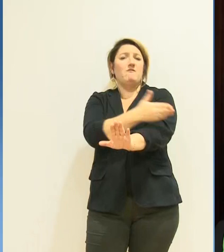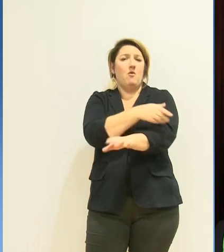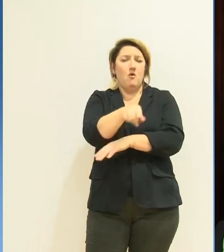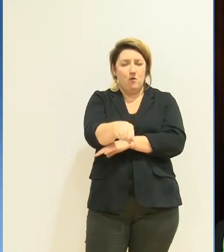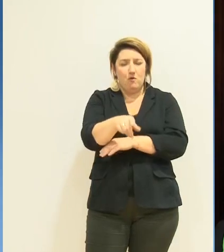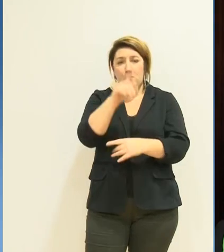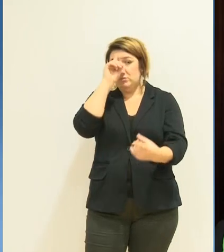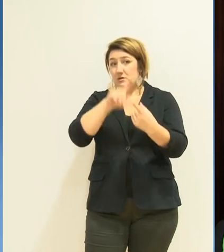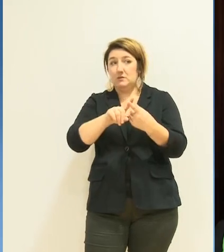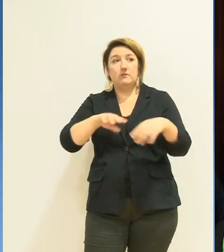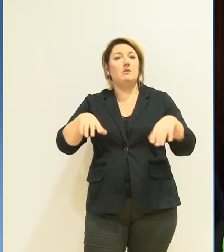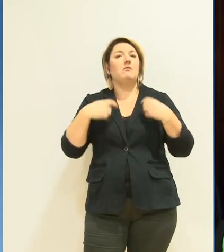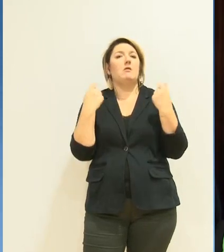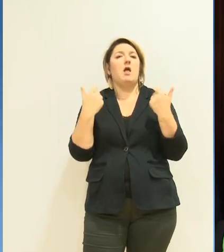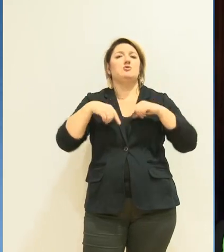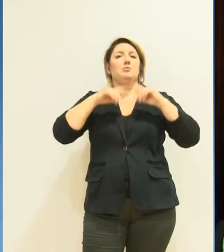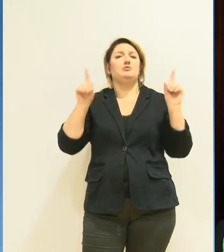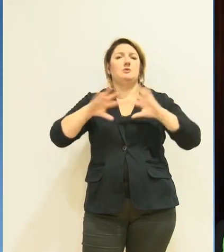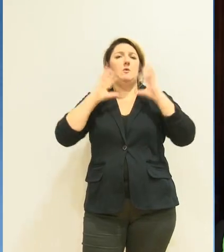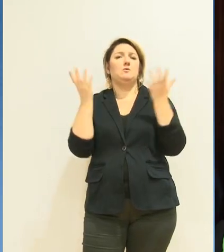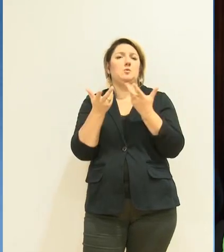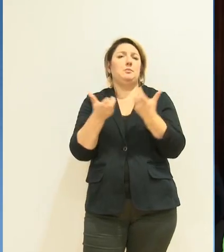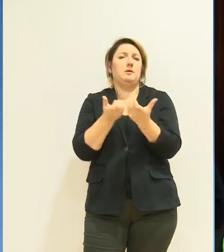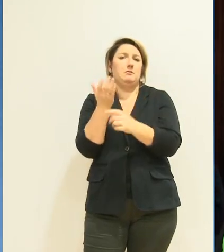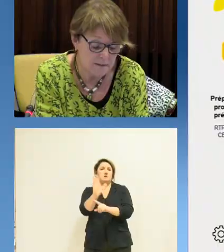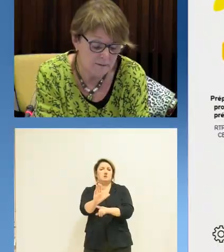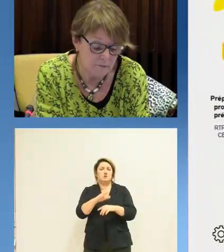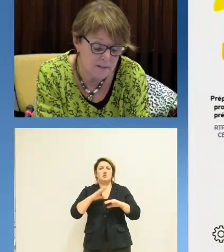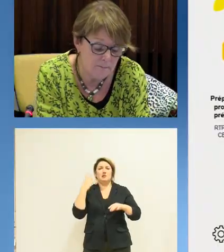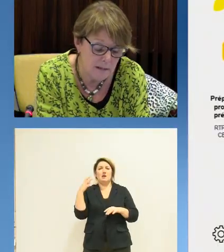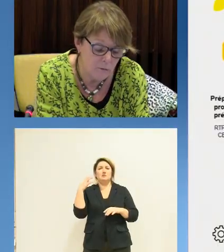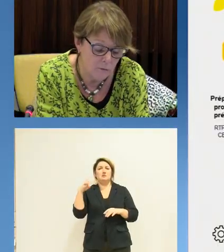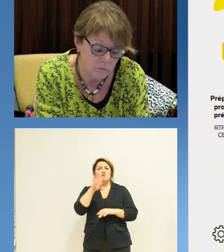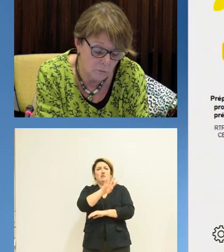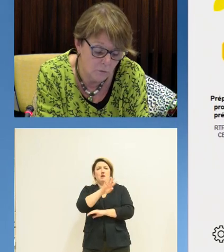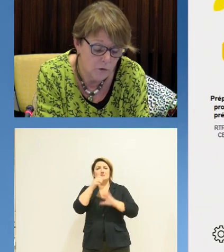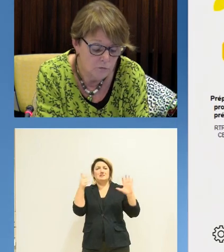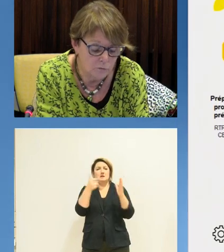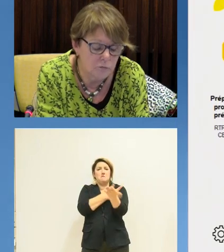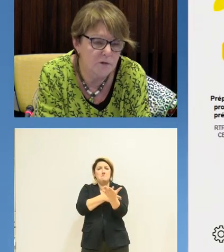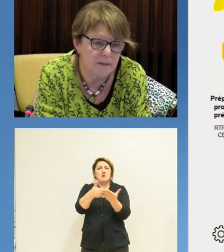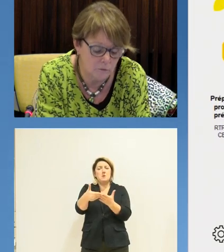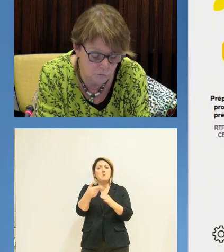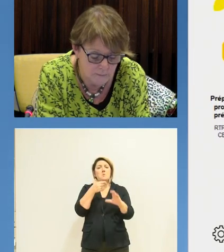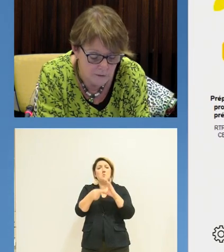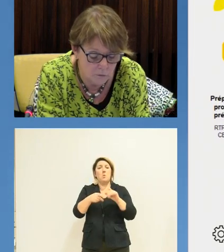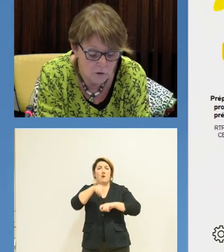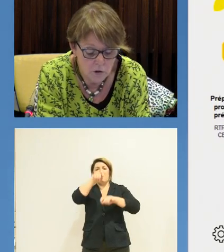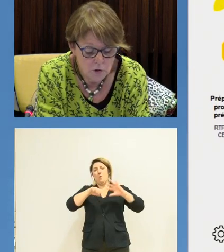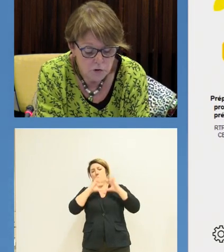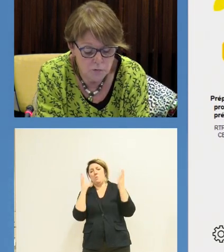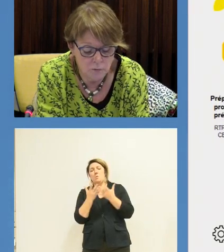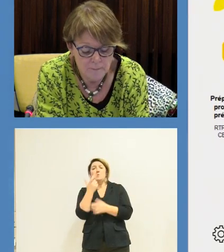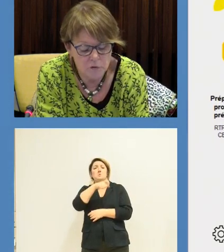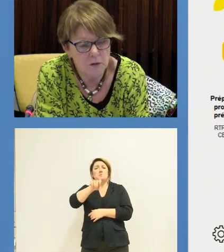de donner le montant de l'enveloppé financière qui est aujourd'hui évalué à plus de 446 millions d'euros dont 242 millions